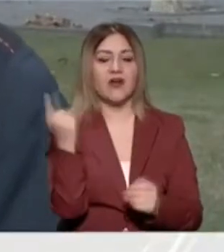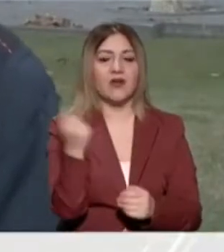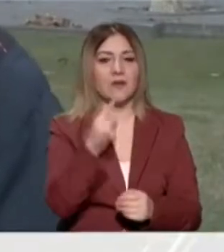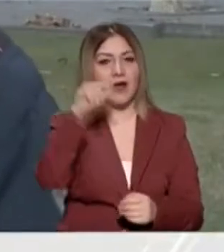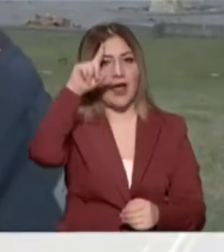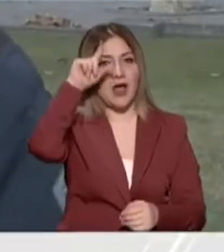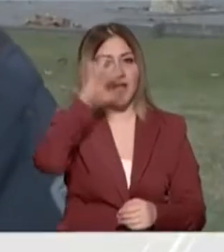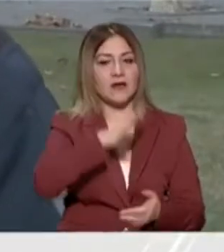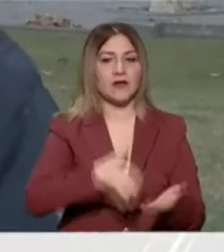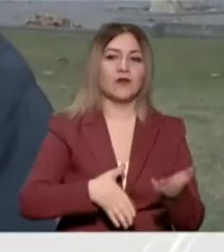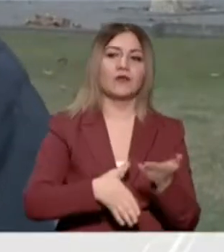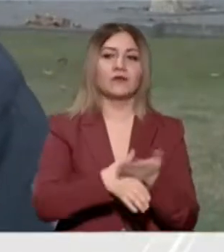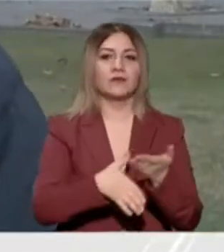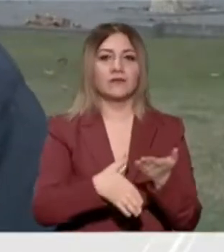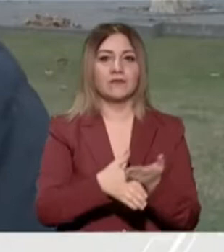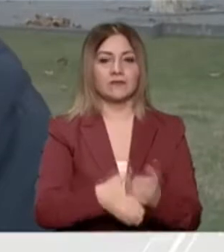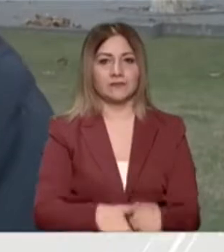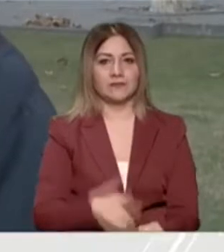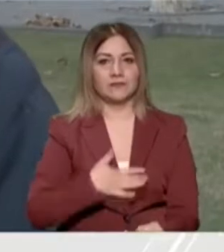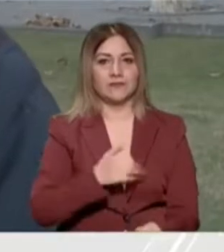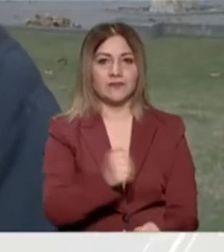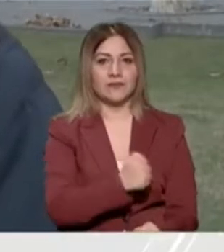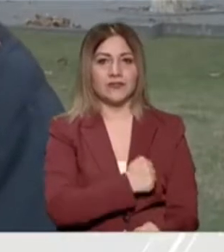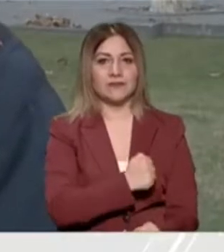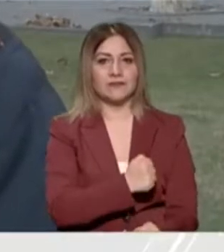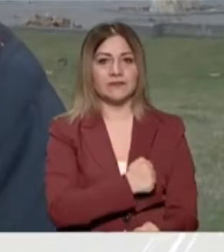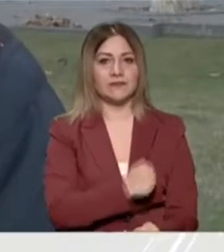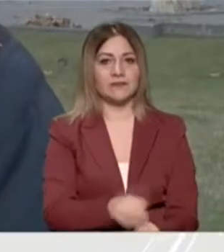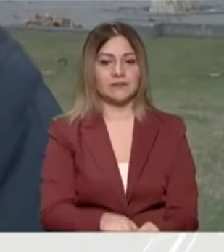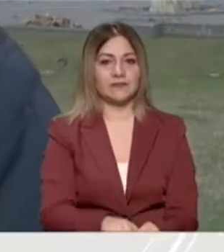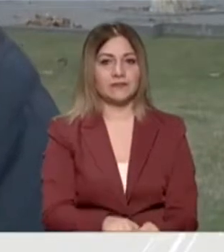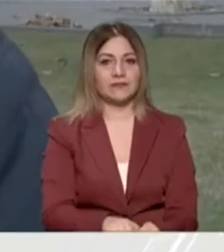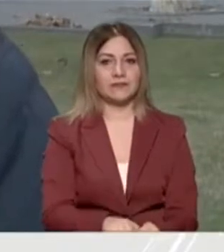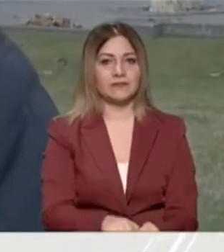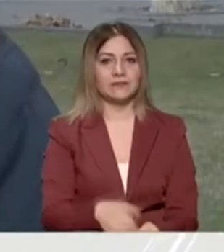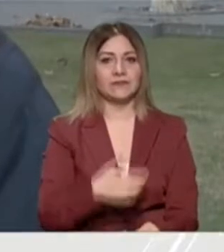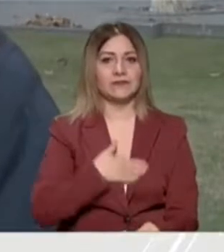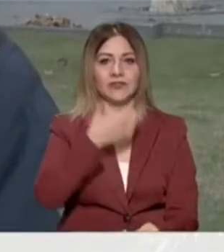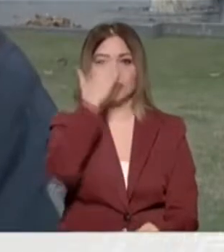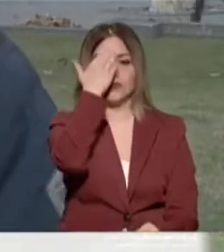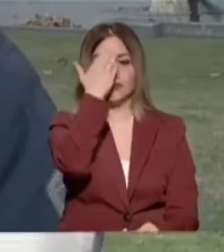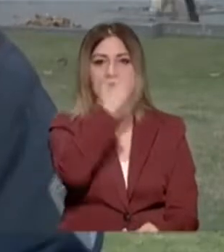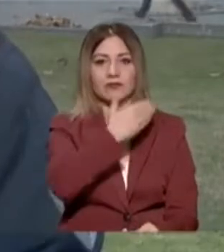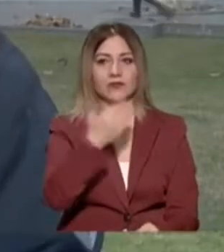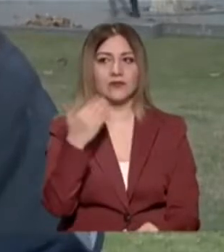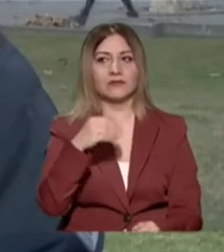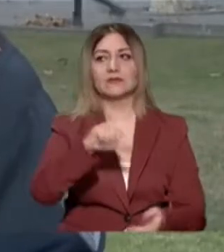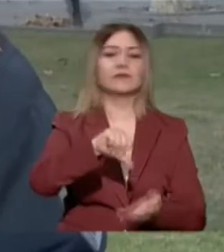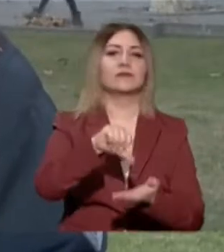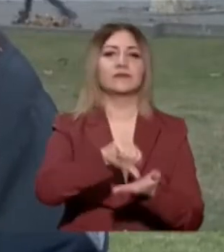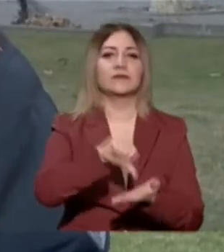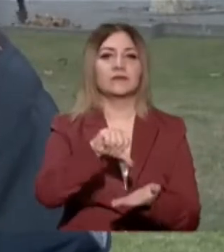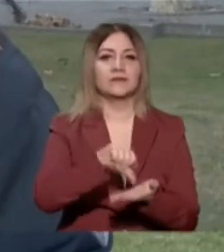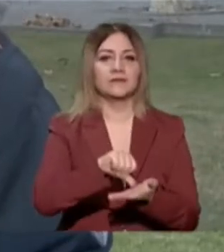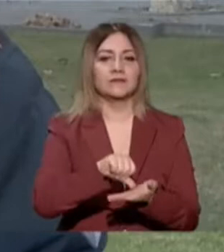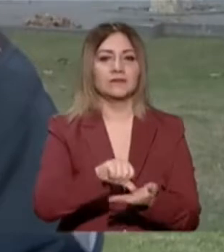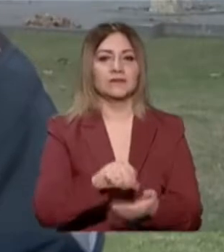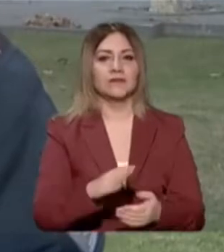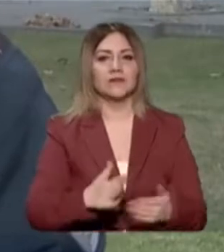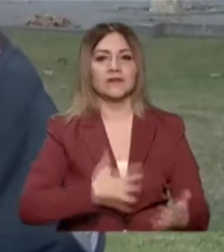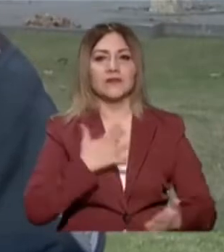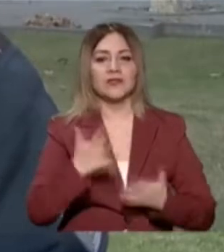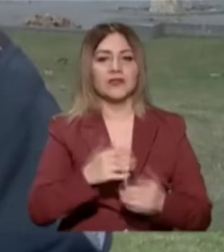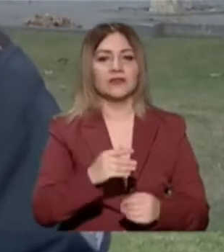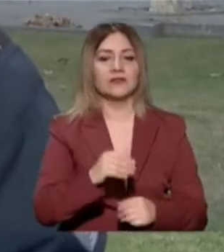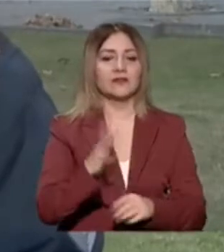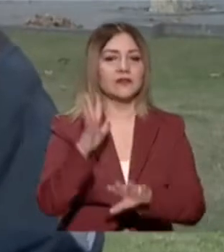հայրենիքին օգնությունը, օժանդակությունը մեր բանակին և մեր հասարակությանը ներգրավելը այս